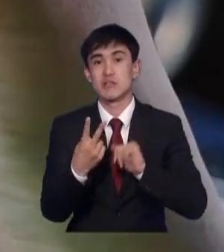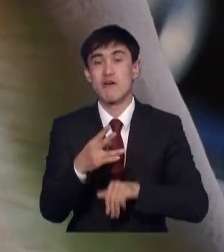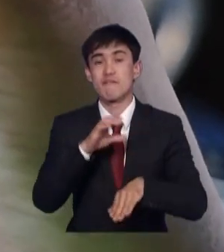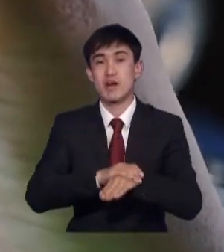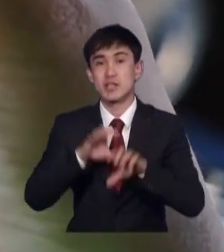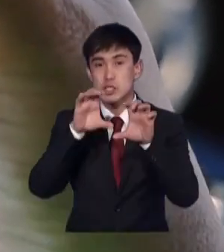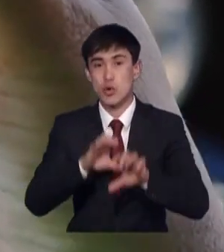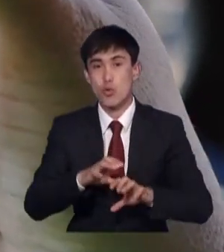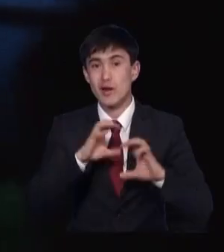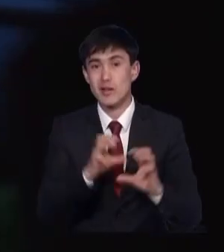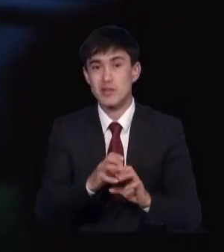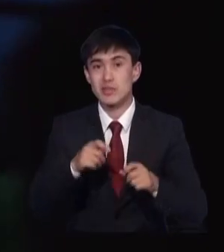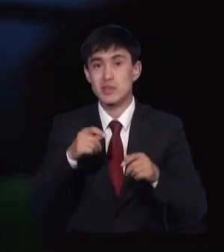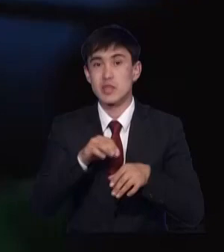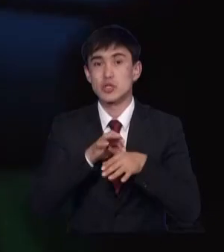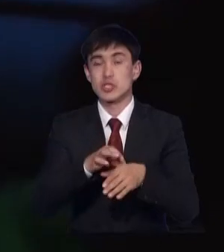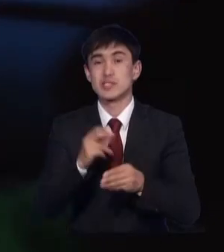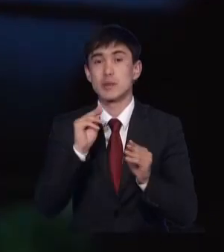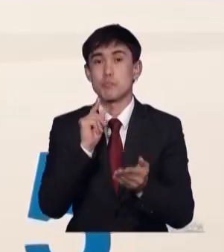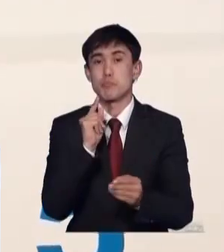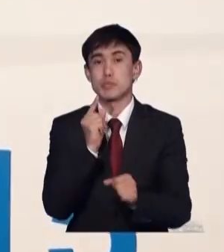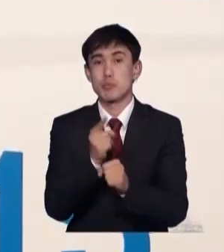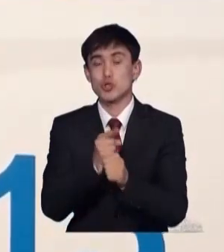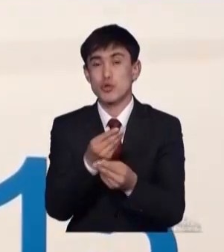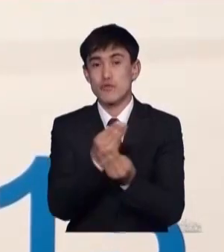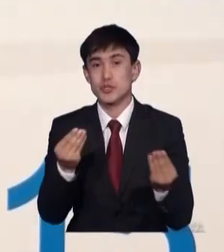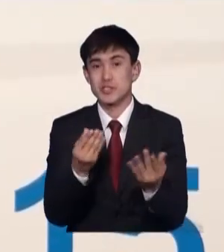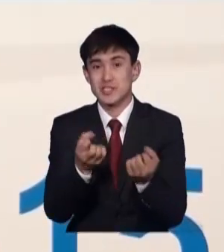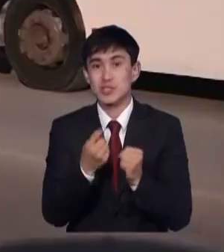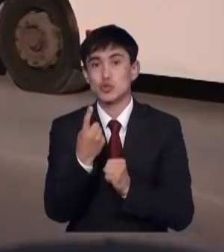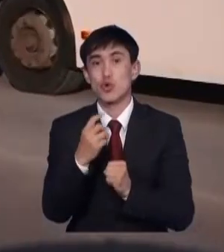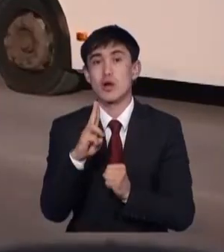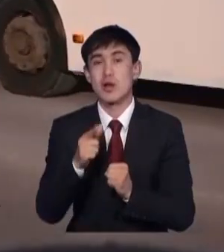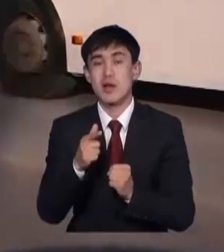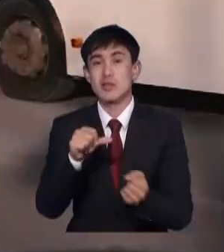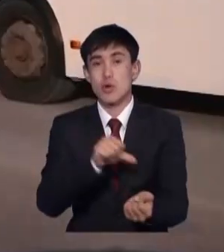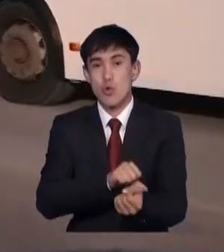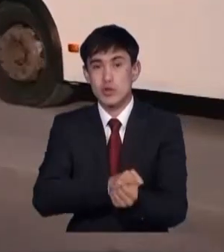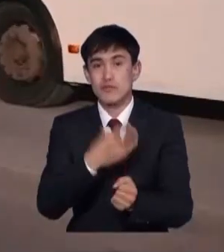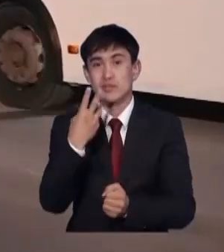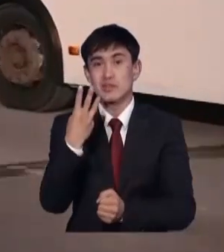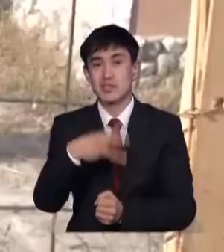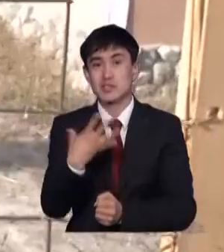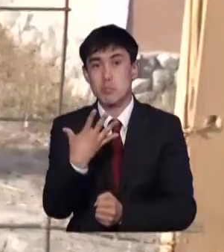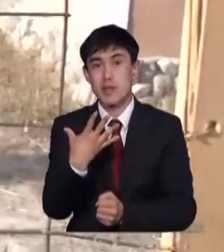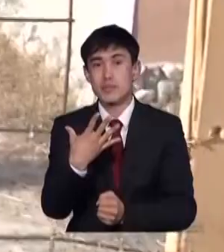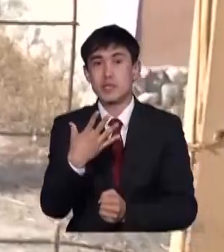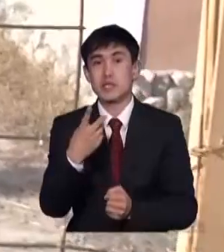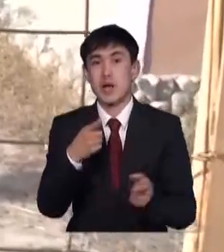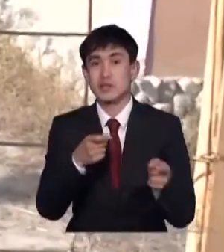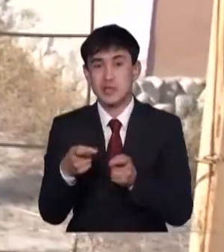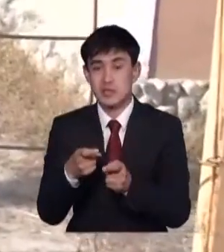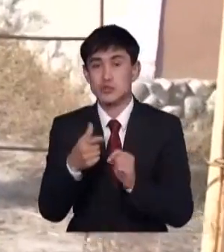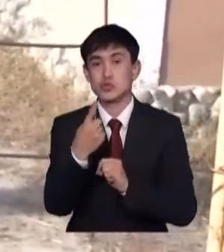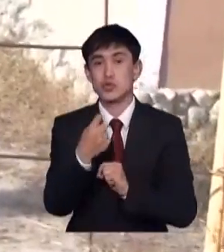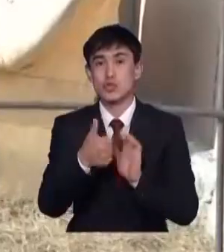хранения и ношения запрещенных веществ изъято около 100 кг наркотиков 35 единиц огнестрельного и 161 единица